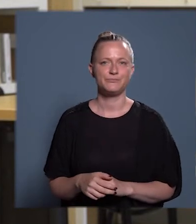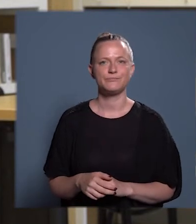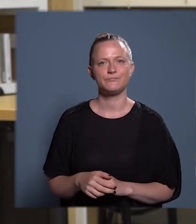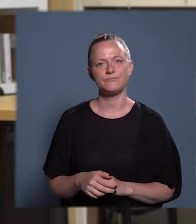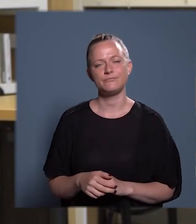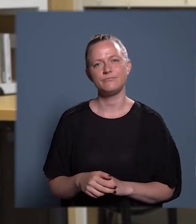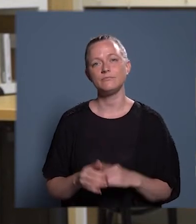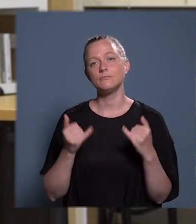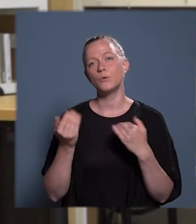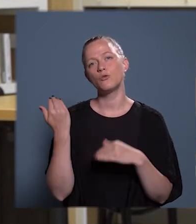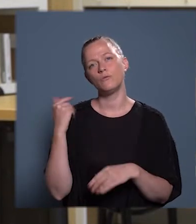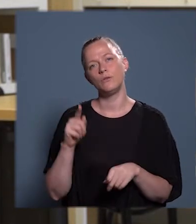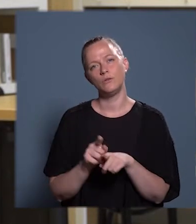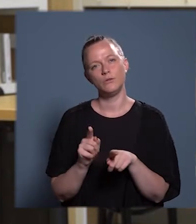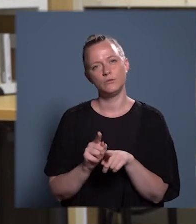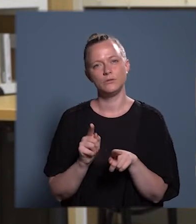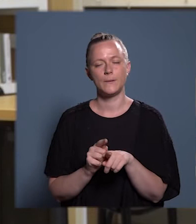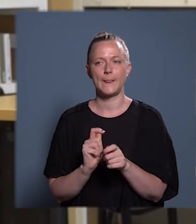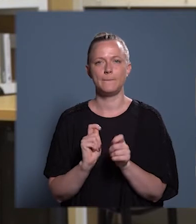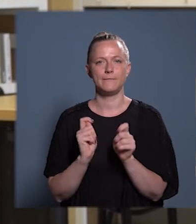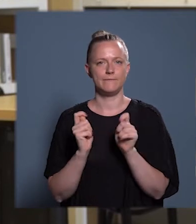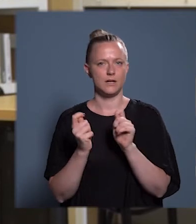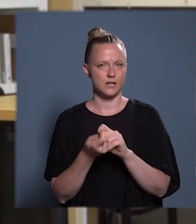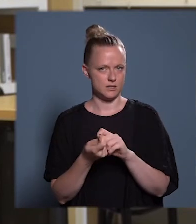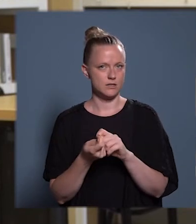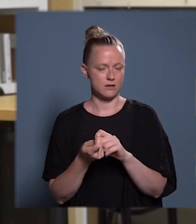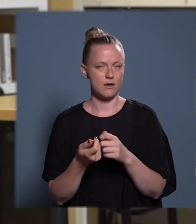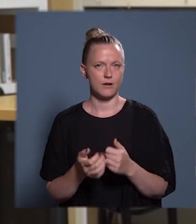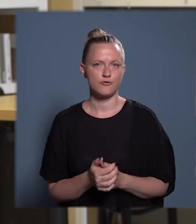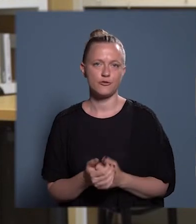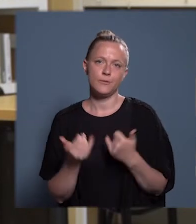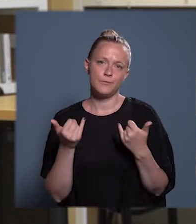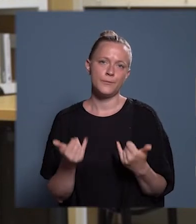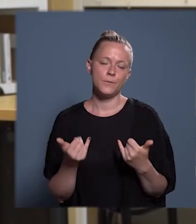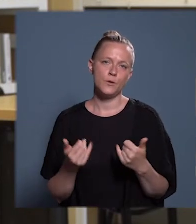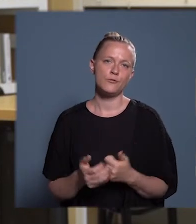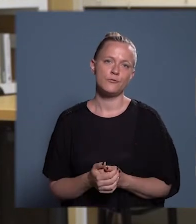Most volt egy olyan kis váltás, hogy most